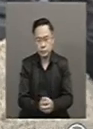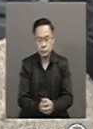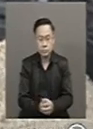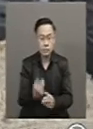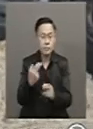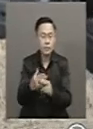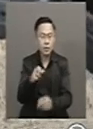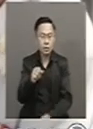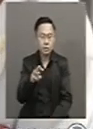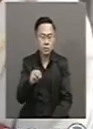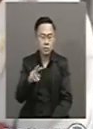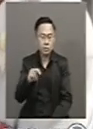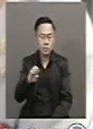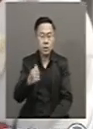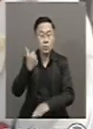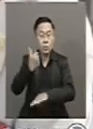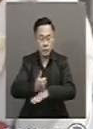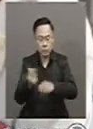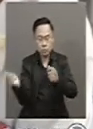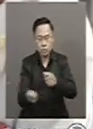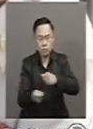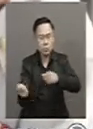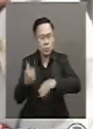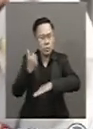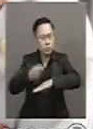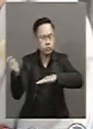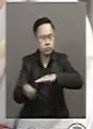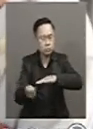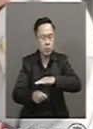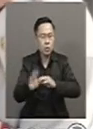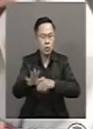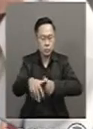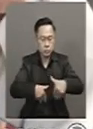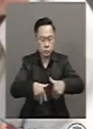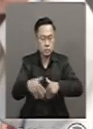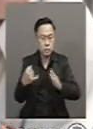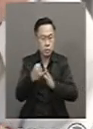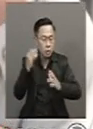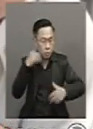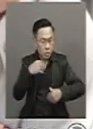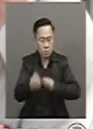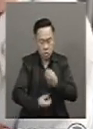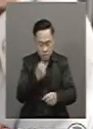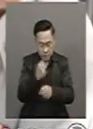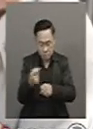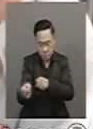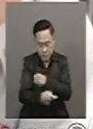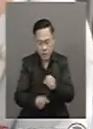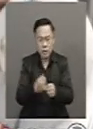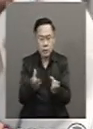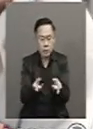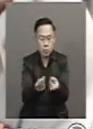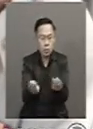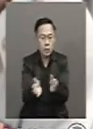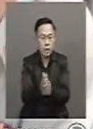มนึกคลิปเงินสารวัตรกำนันของอำเภอบ้านหมี่จังหวัดลพบุรีประกอบอาชีพทำนาครับบอกว่าทำนามา30ไร่